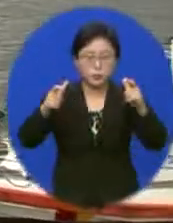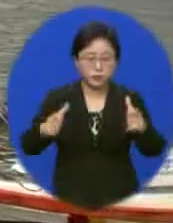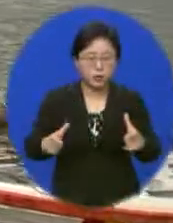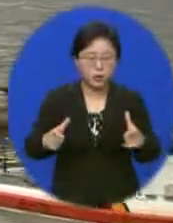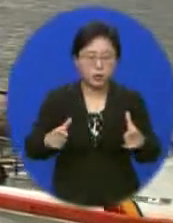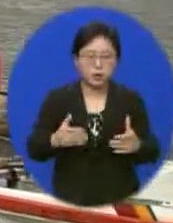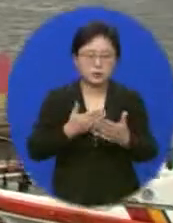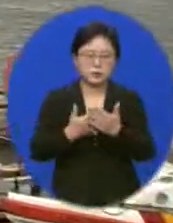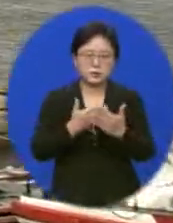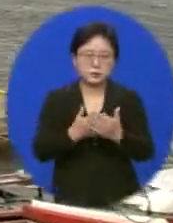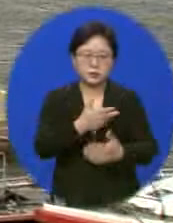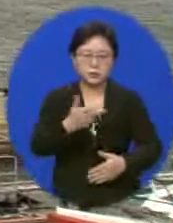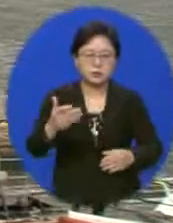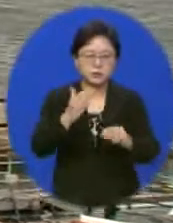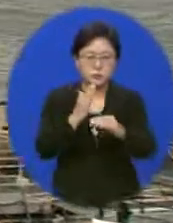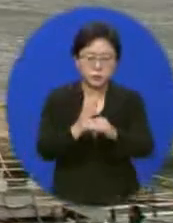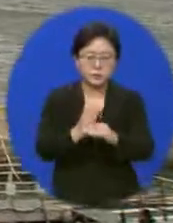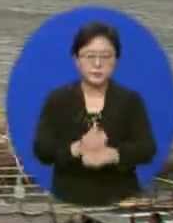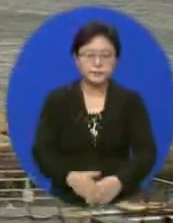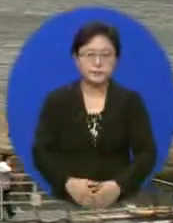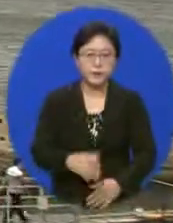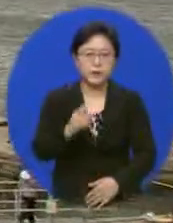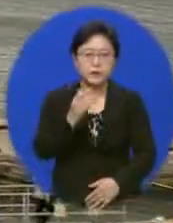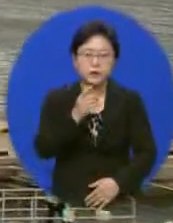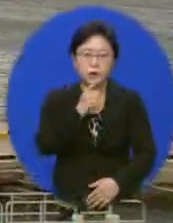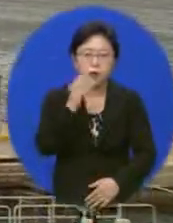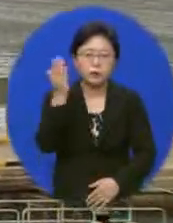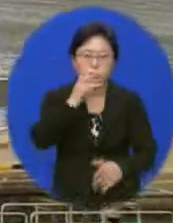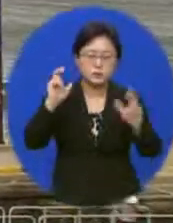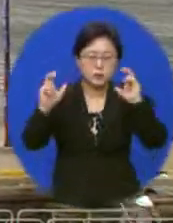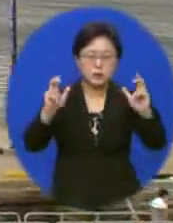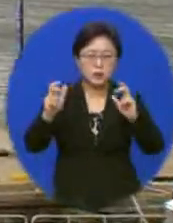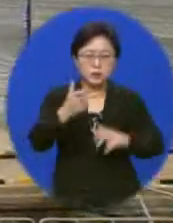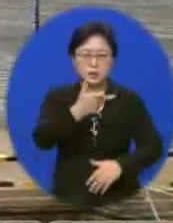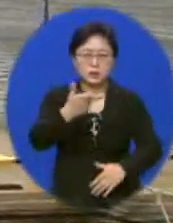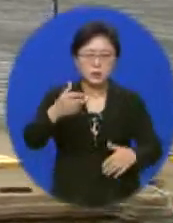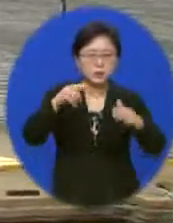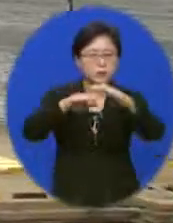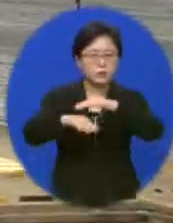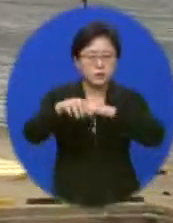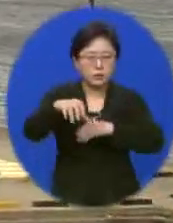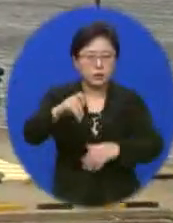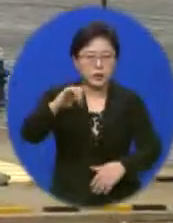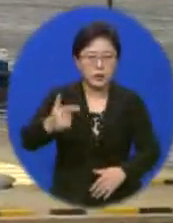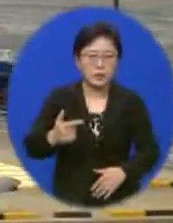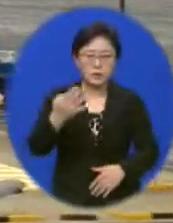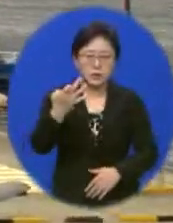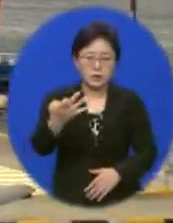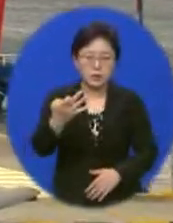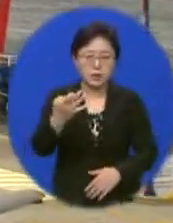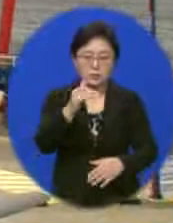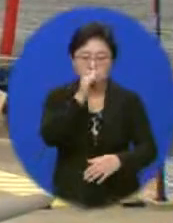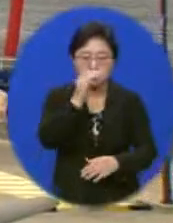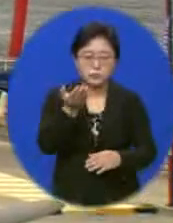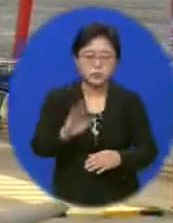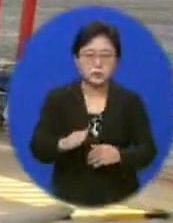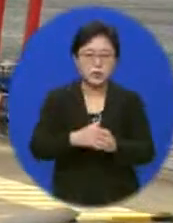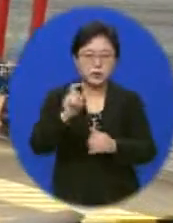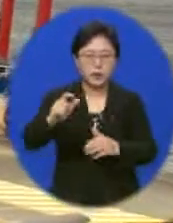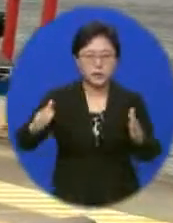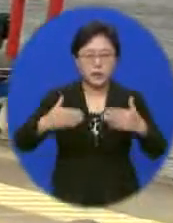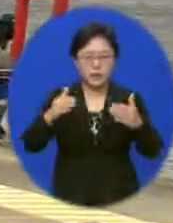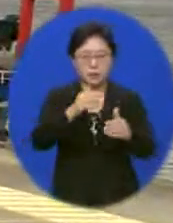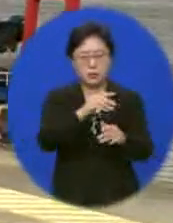동부권은 긴장감이 높아지고 있습니다. 여수 산단 등 여수에서만 대형 공사장에 크레인 14개가 있는데요. 강한